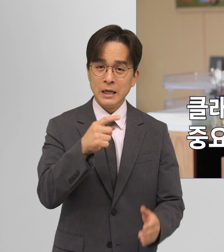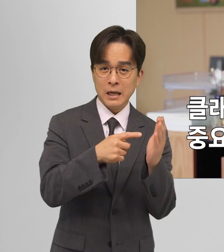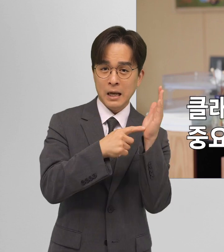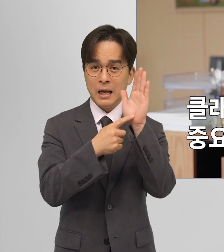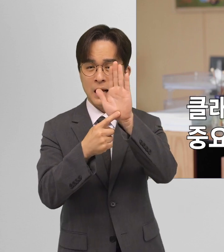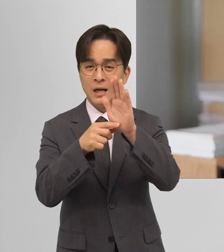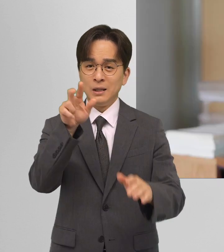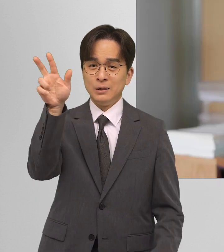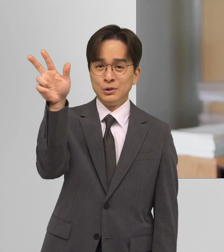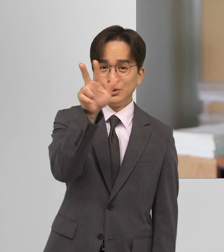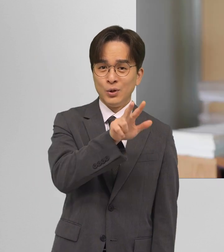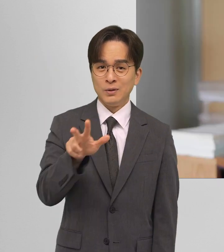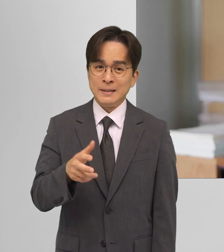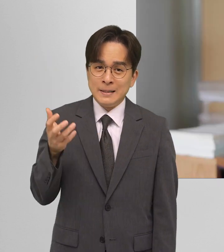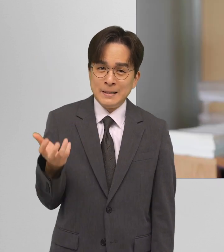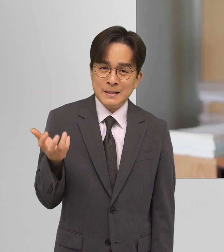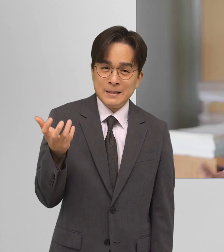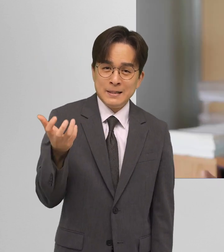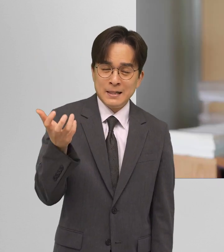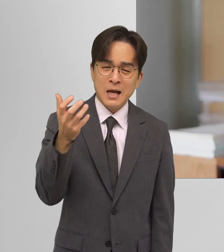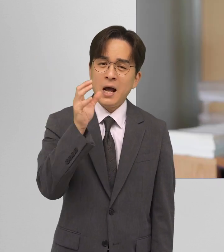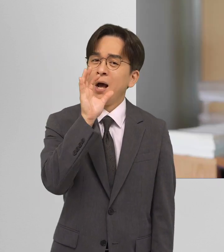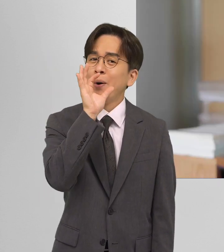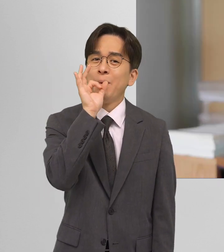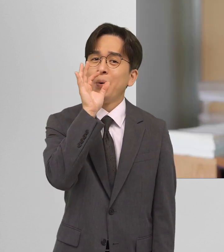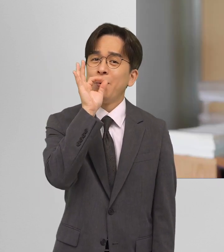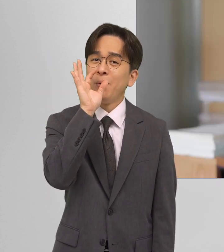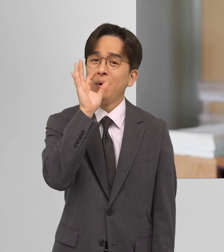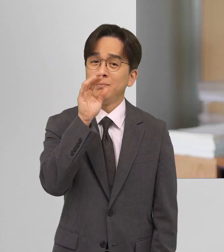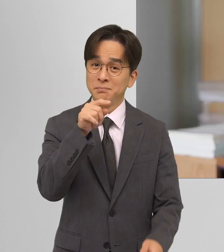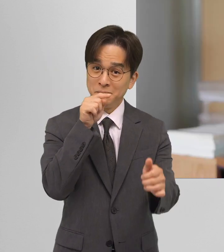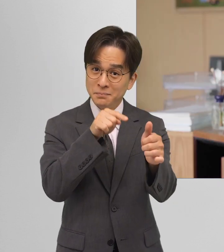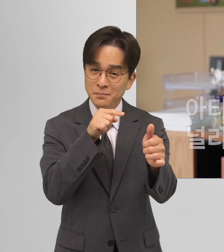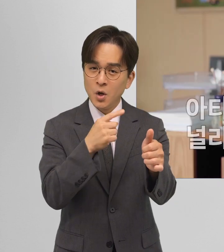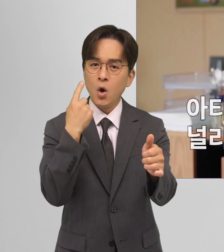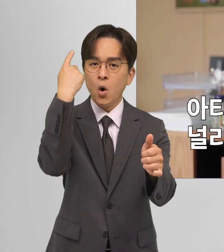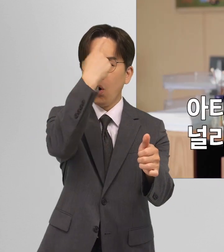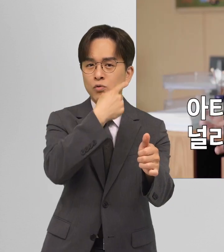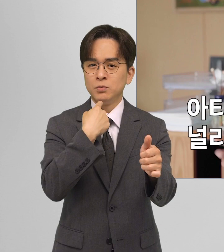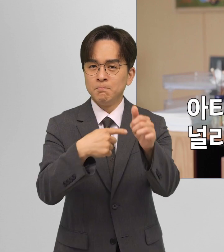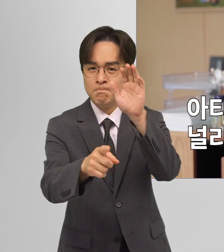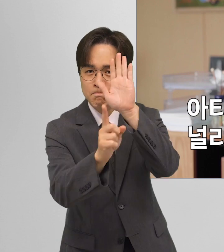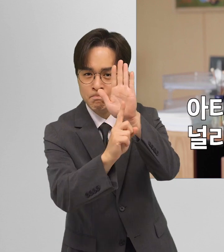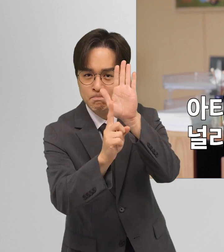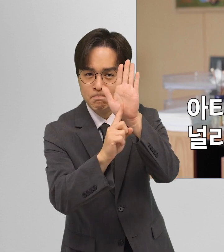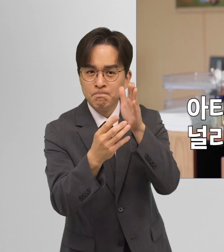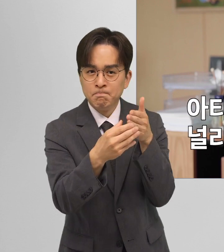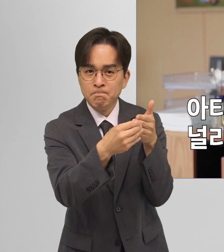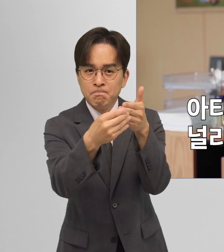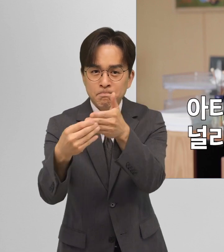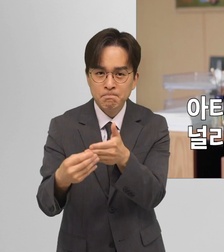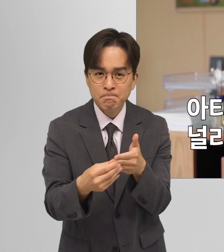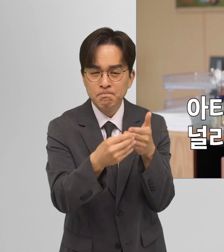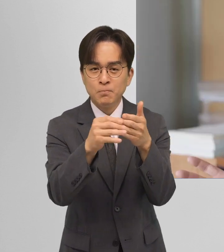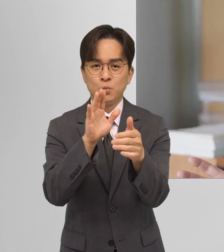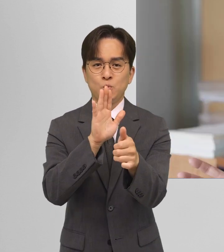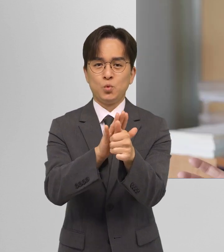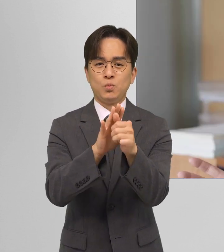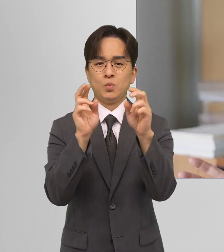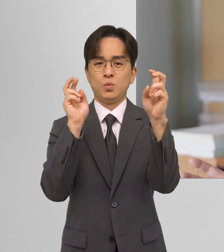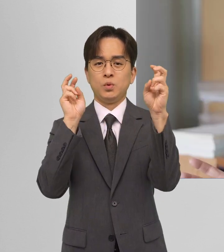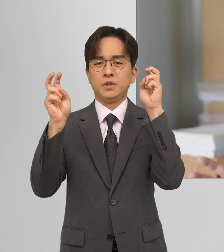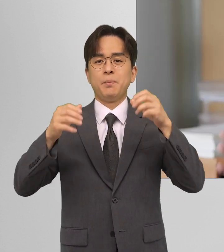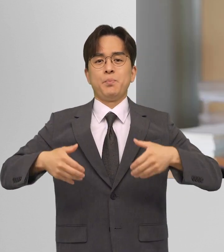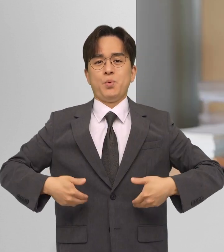것 같거든요. 아티스트 스스로가 자기 상품을 팔 수는 없으니까 누군가가 그 역할을 해줘야 되는 거죠.